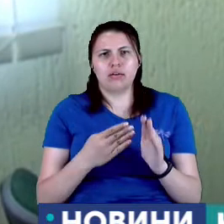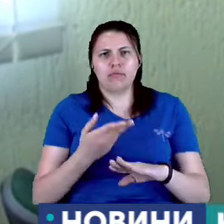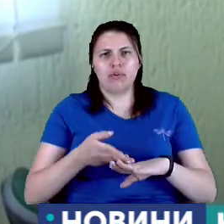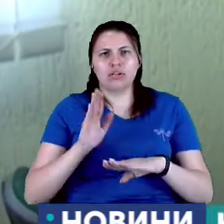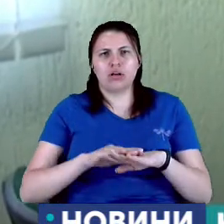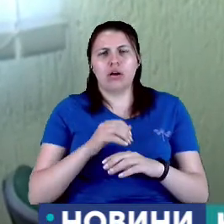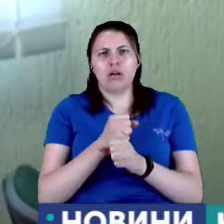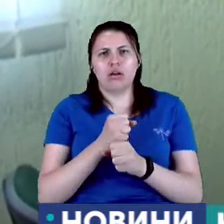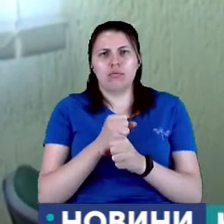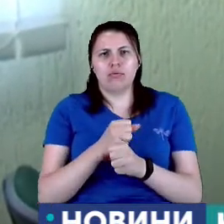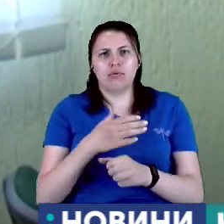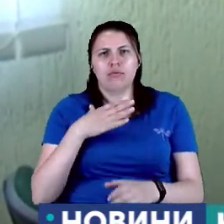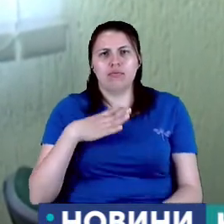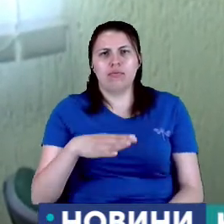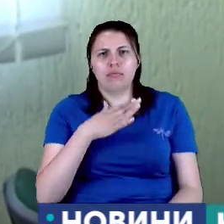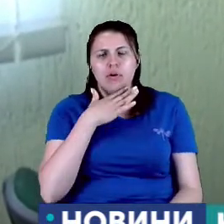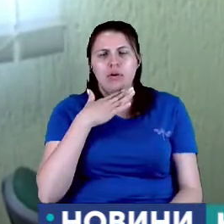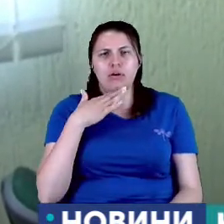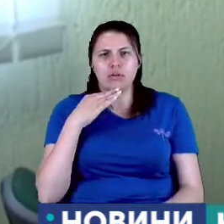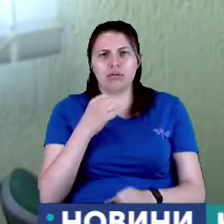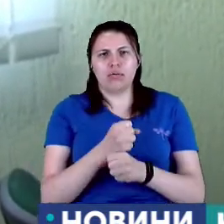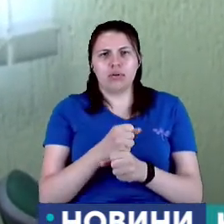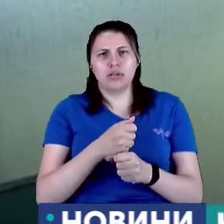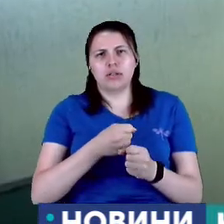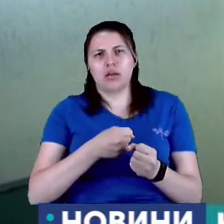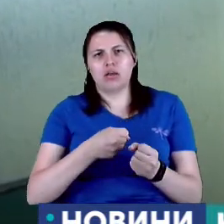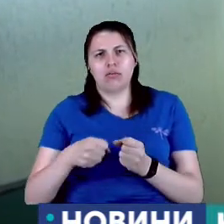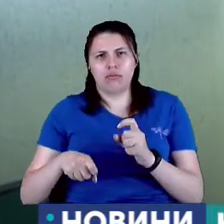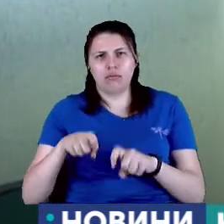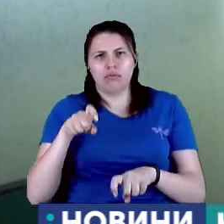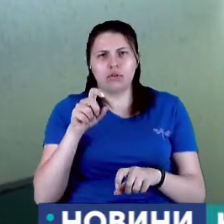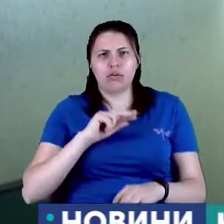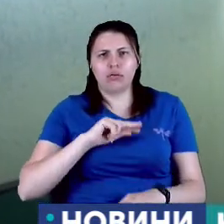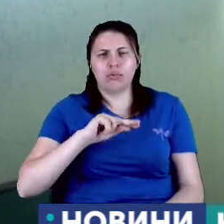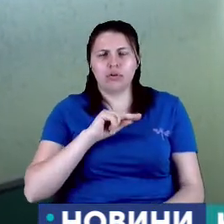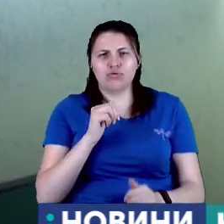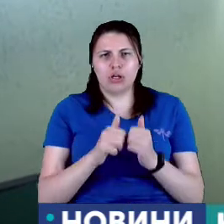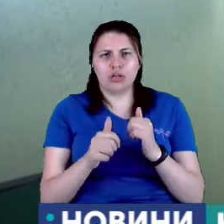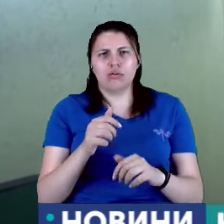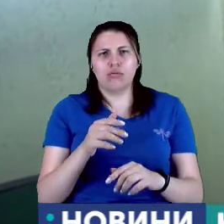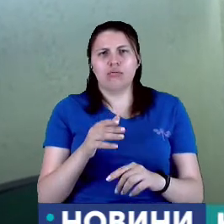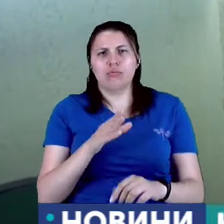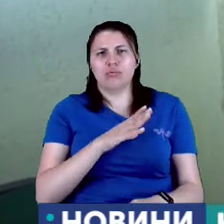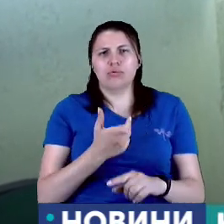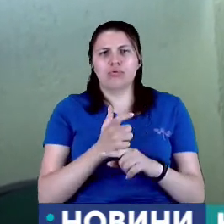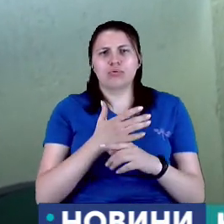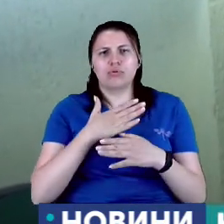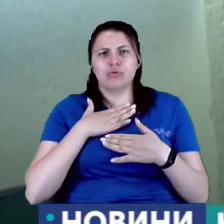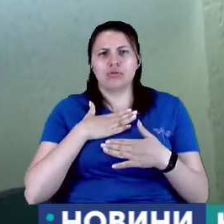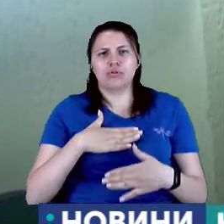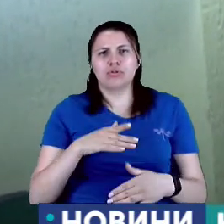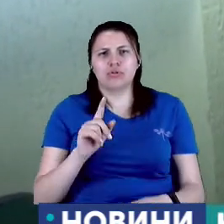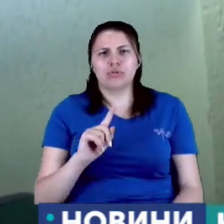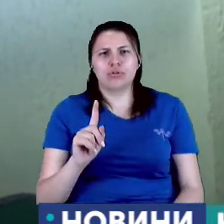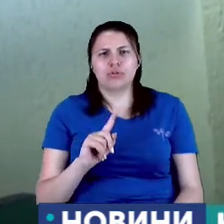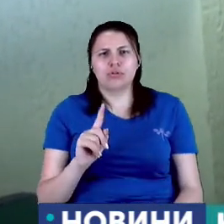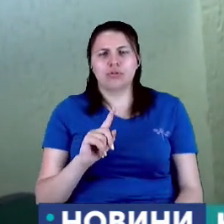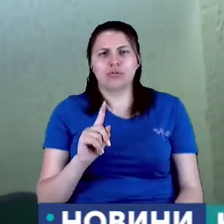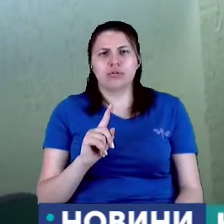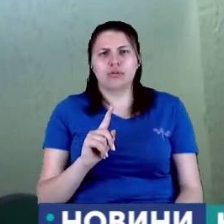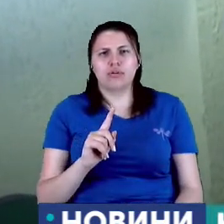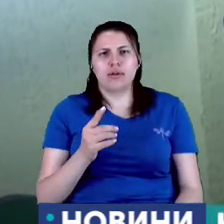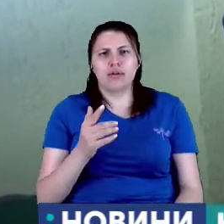працювати, задержуємося на роботі часто. Було дуже приємно, що замітили